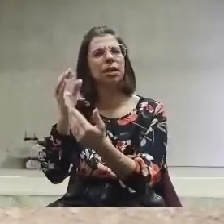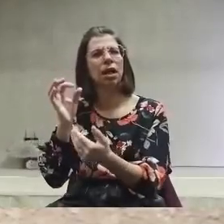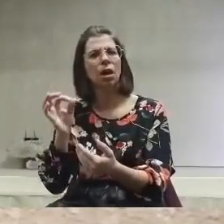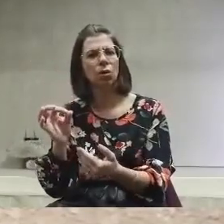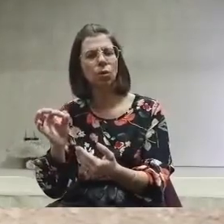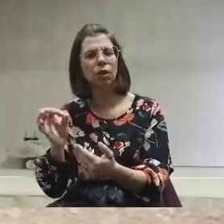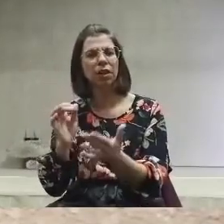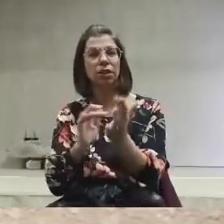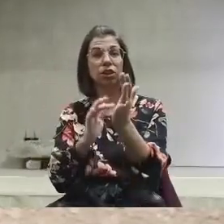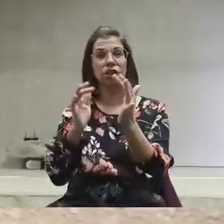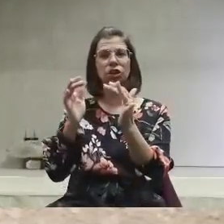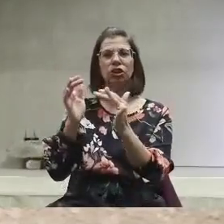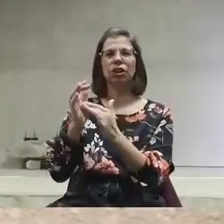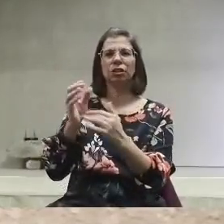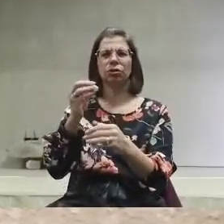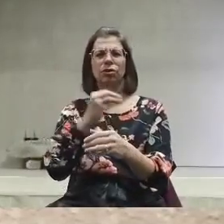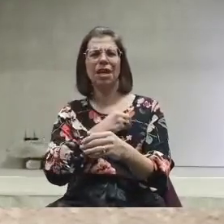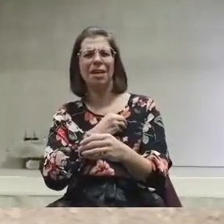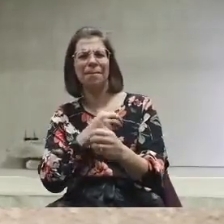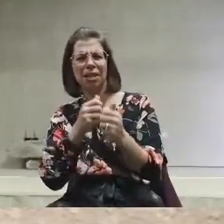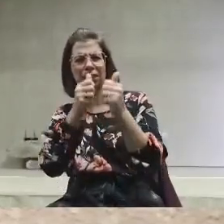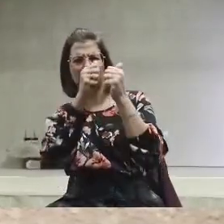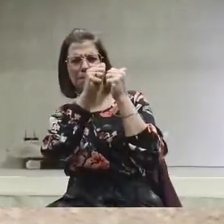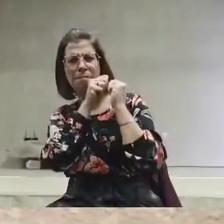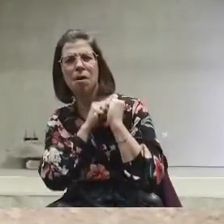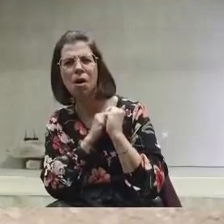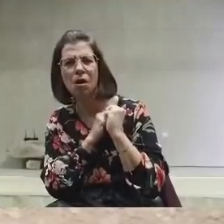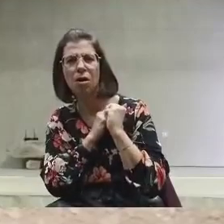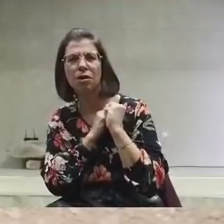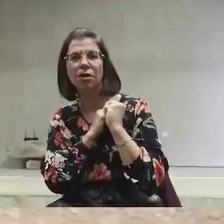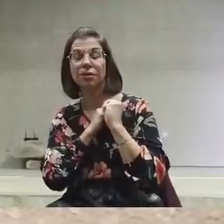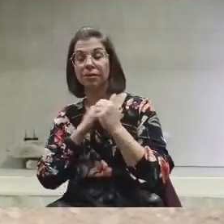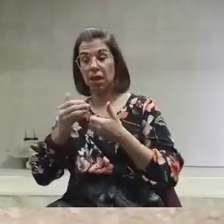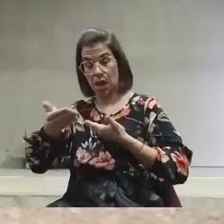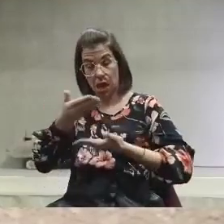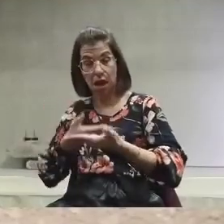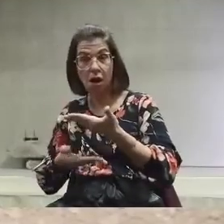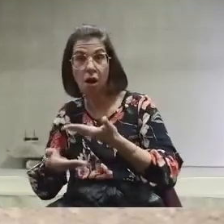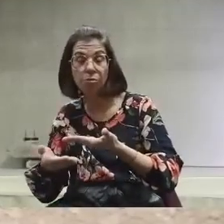bénédiction. Alléluia. N'est-ce pas merveilleux?